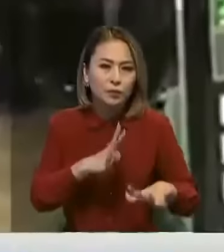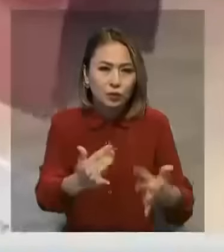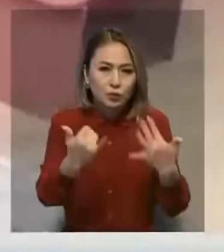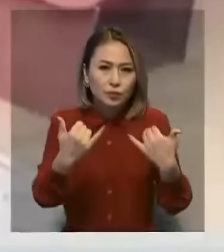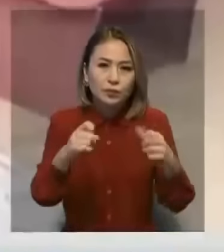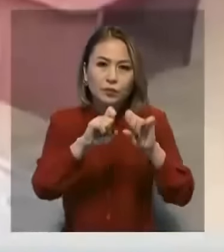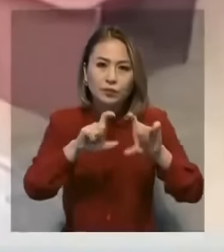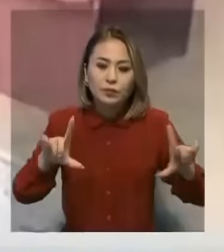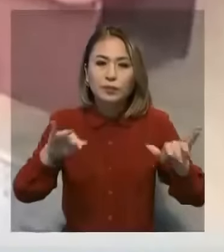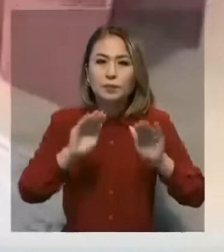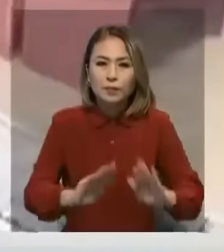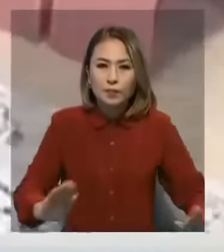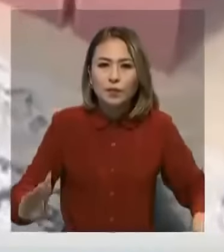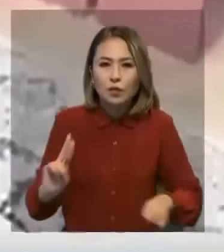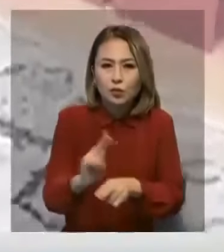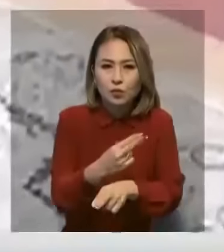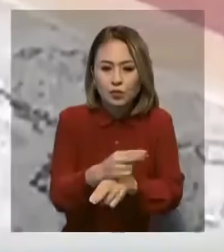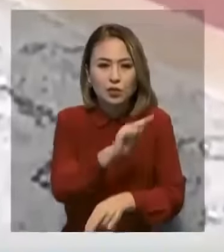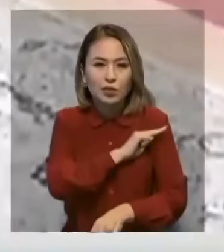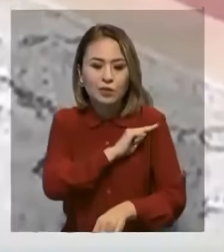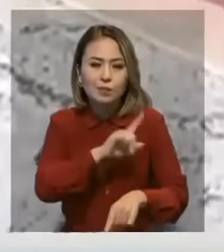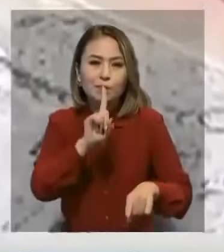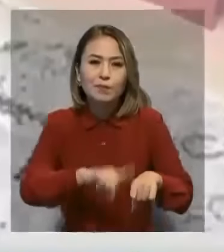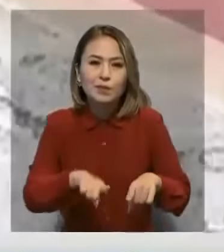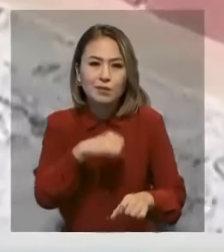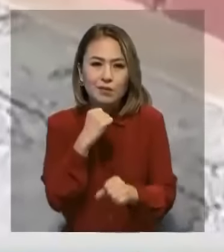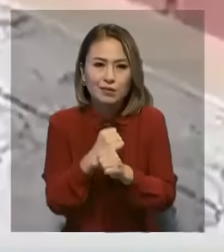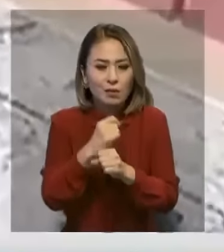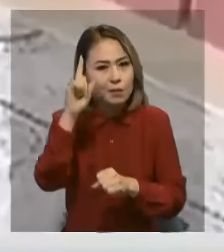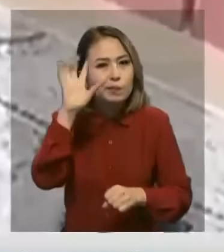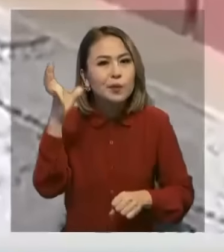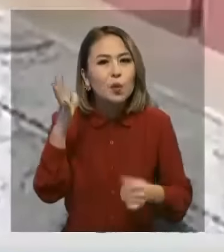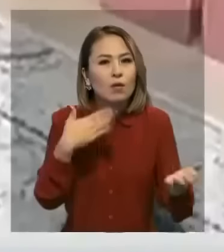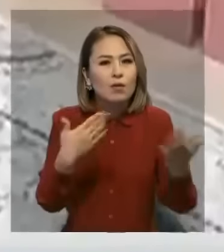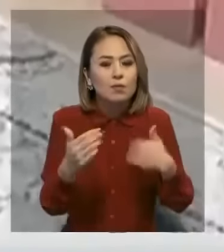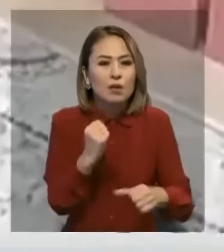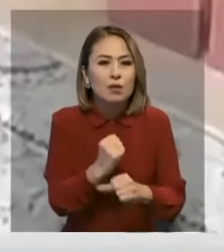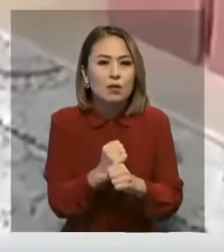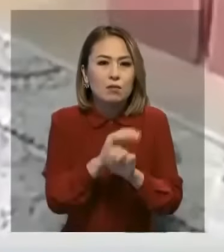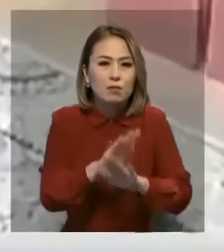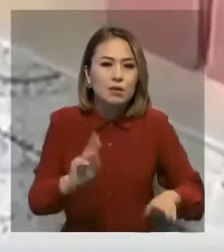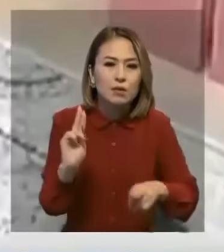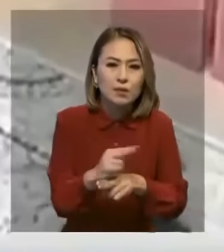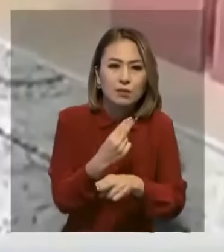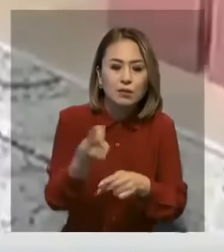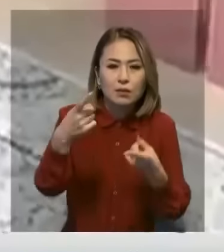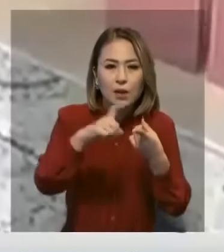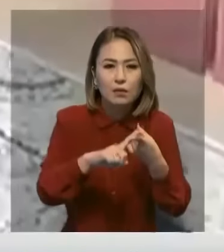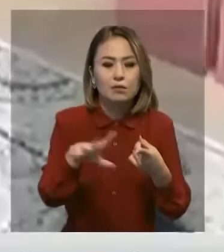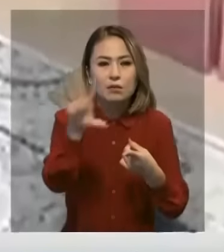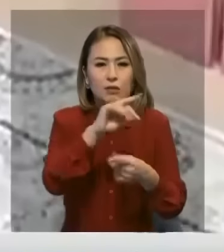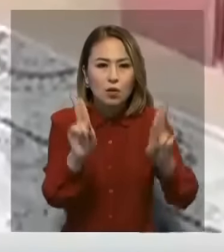Ол мектептер мен балабақшалардағы тәрбие жұмысын ширату, психологтармен тығыз қарым-қатынас жасау, балалардың тәрбиесіне